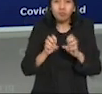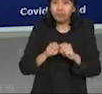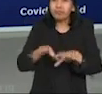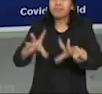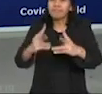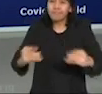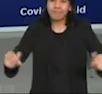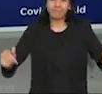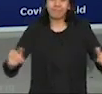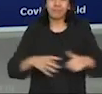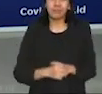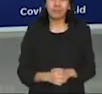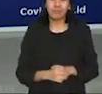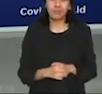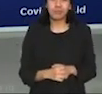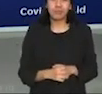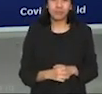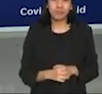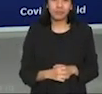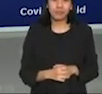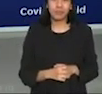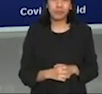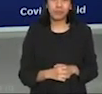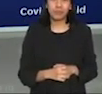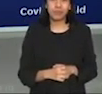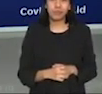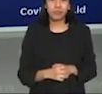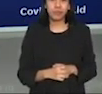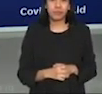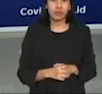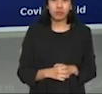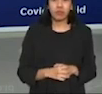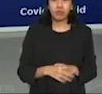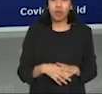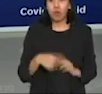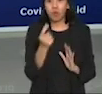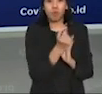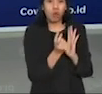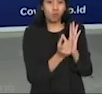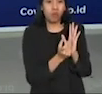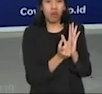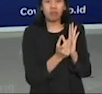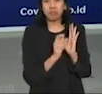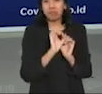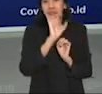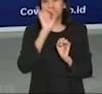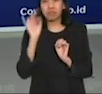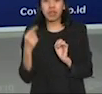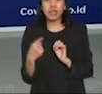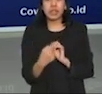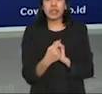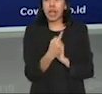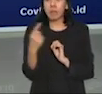tentu manakala kemudian ini harus berbenturan dengan peraturan perundang-undangan maka penegakan hukum dengan bantuan